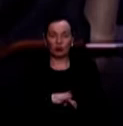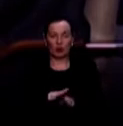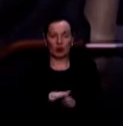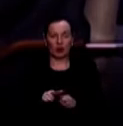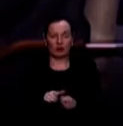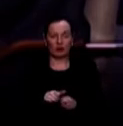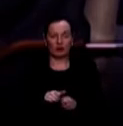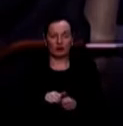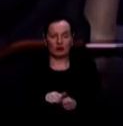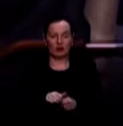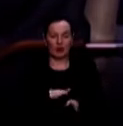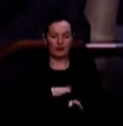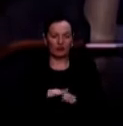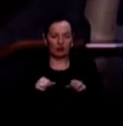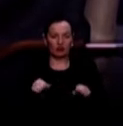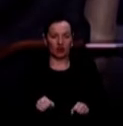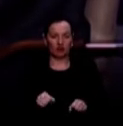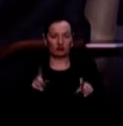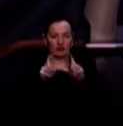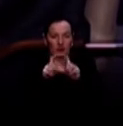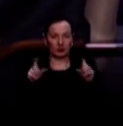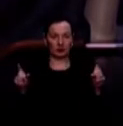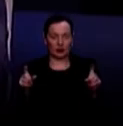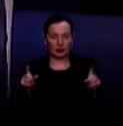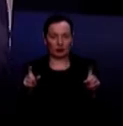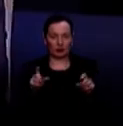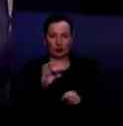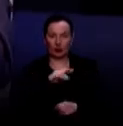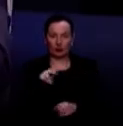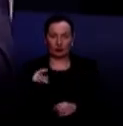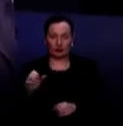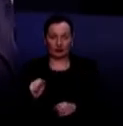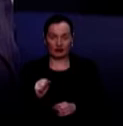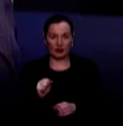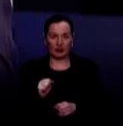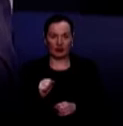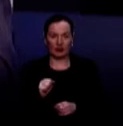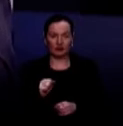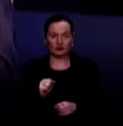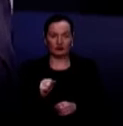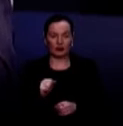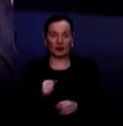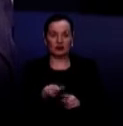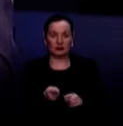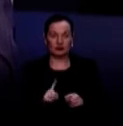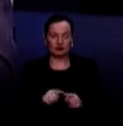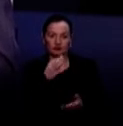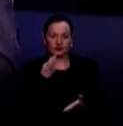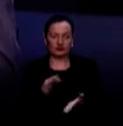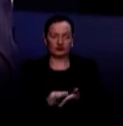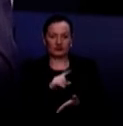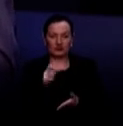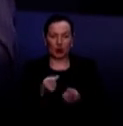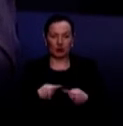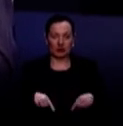своїх департаментом відповідним облдержадміністрації, на який покладено безпосередня організація і виконання цього процесу, тому